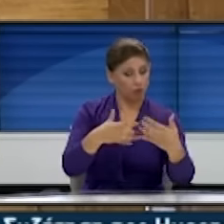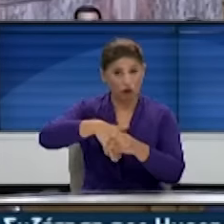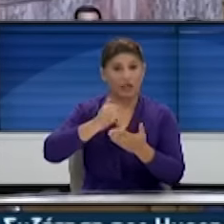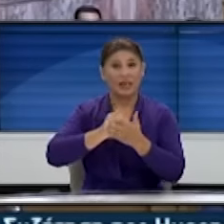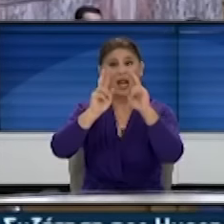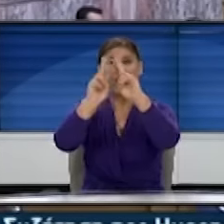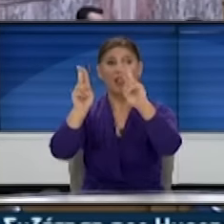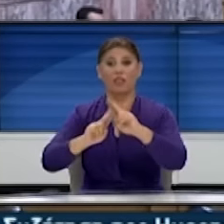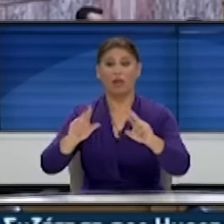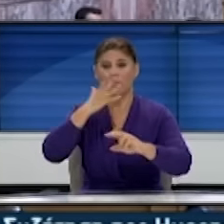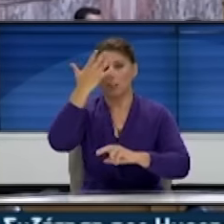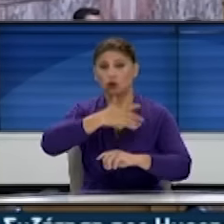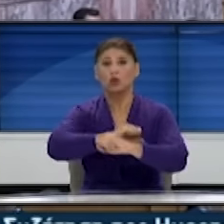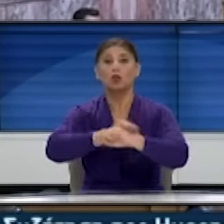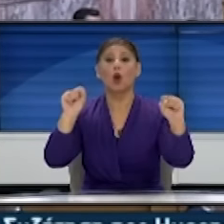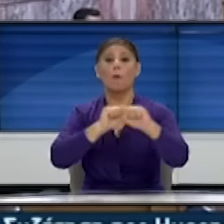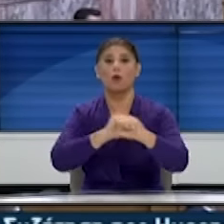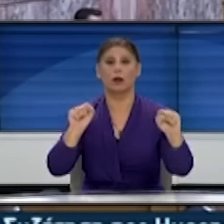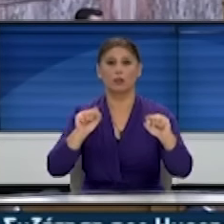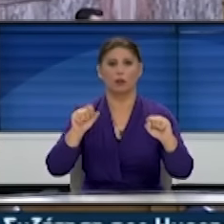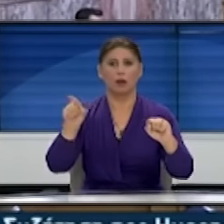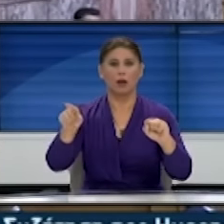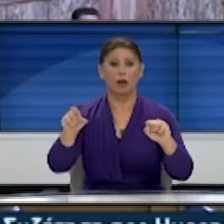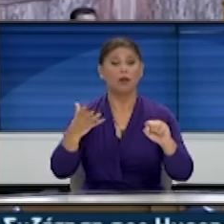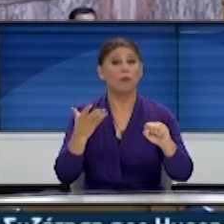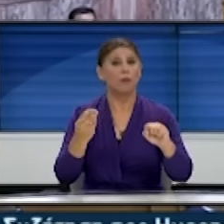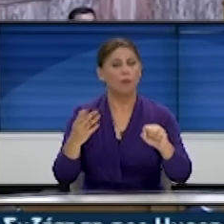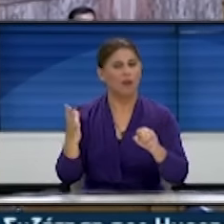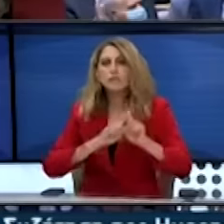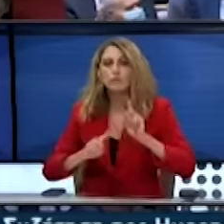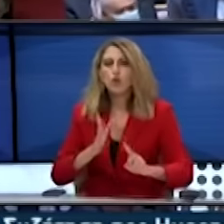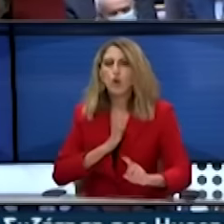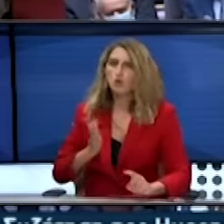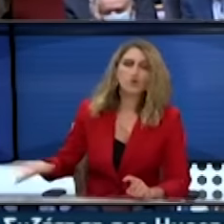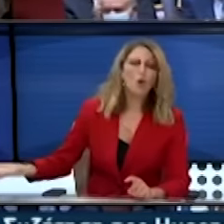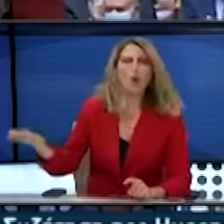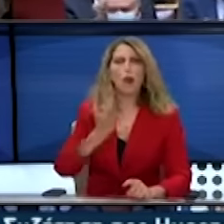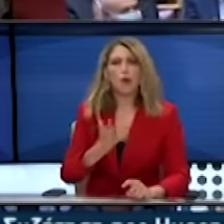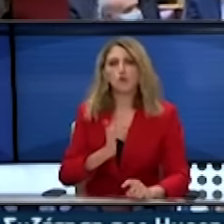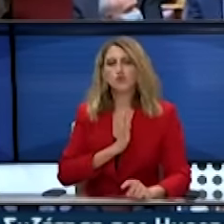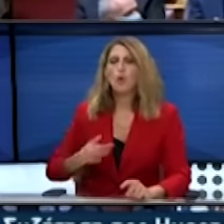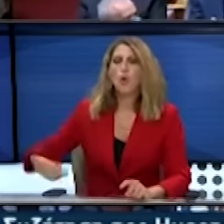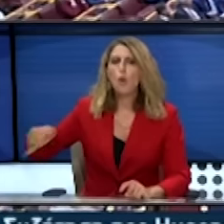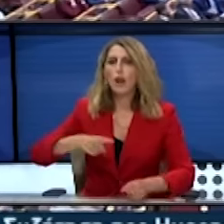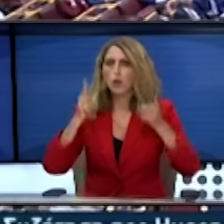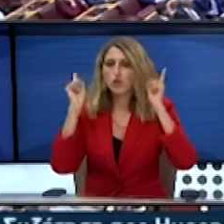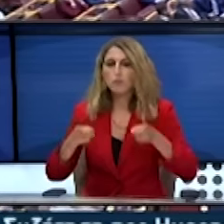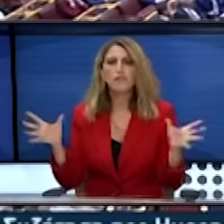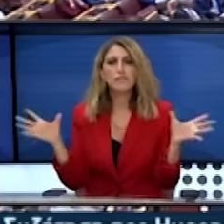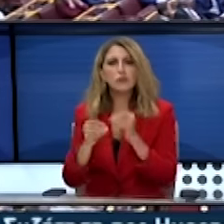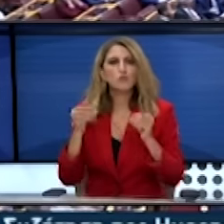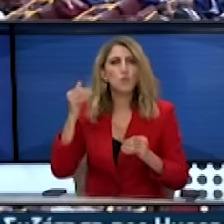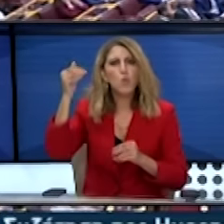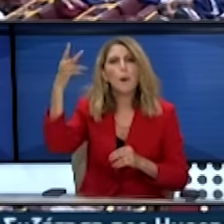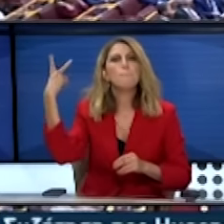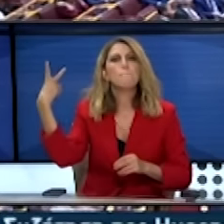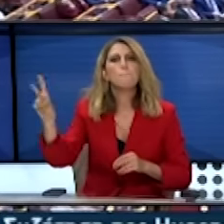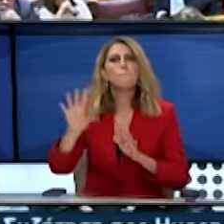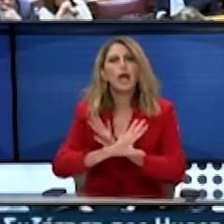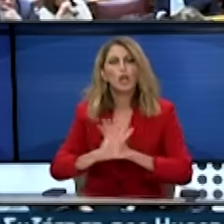προηγουμένως από τα Τέμπη, το πόσο παρατεταμένα και προβληματικά, παρότι ήταν σοβαρό βήμα, μπροστινό βήμα, προοδευτικό